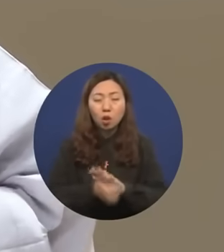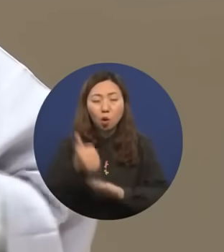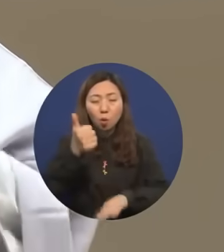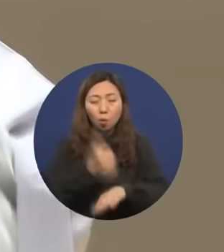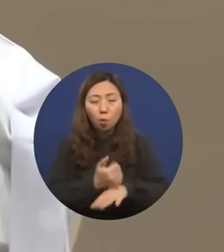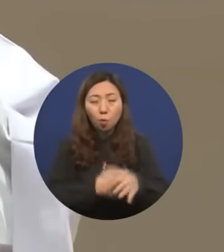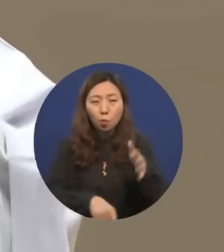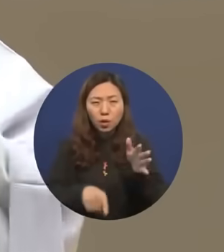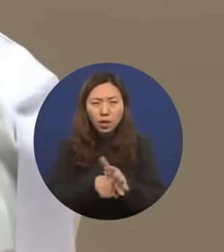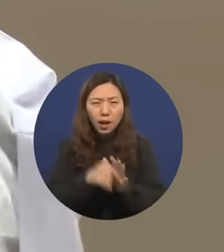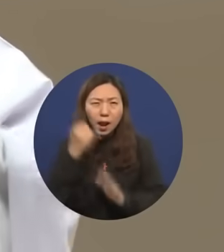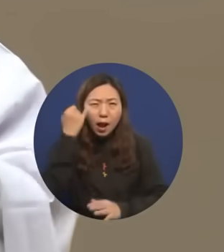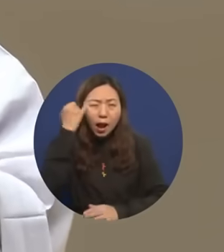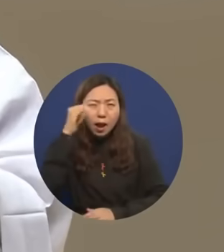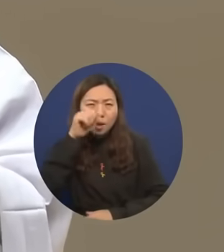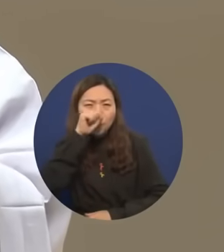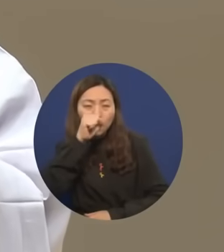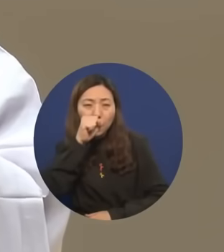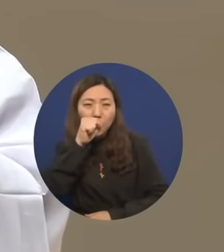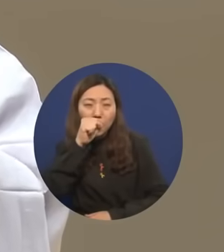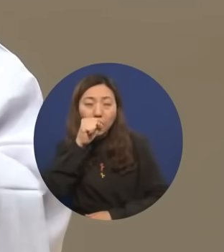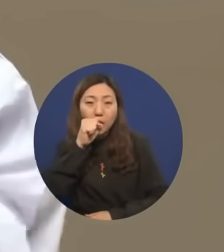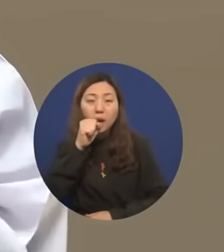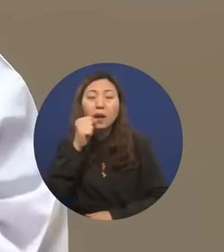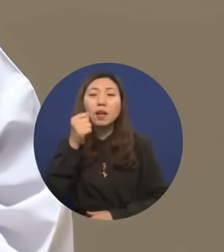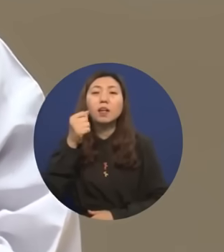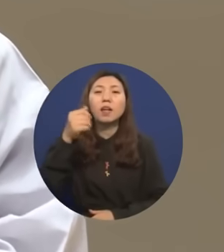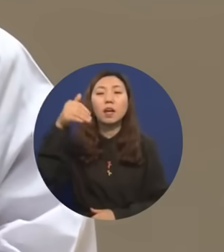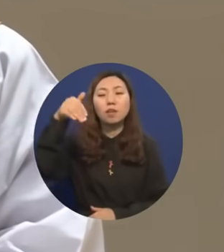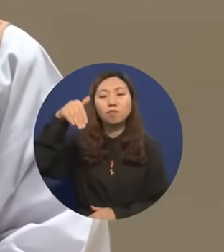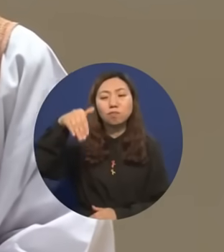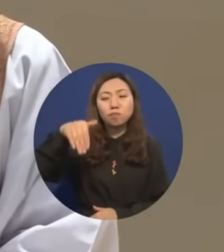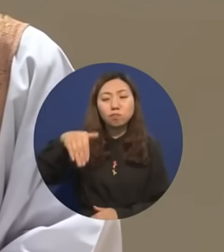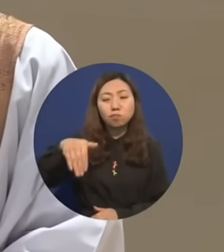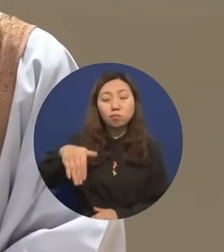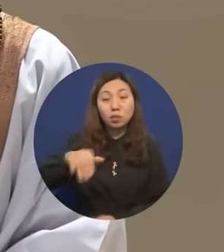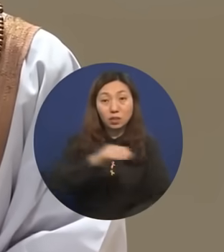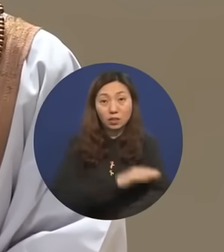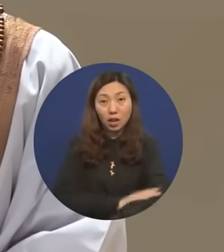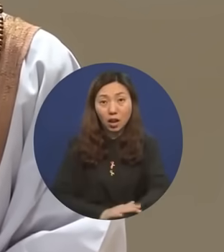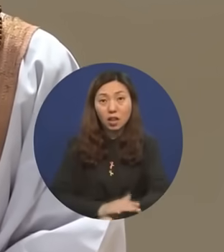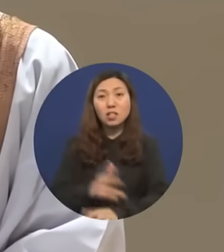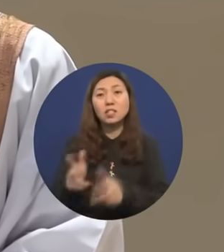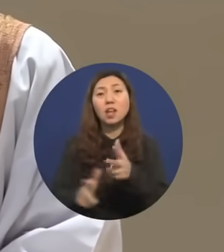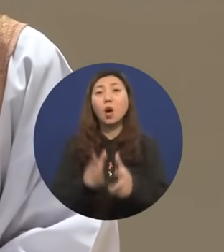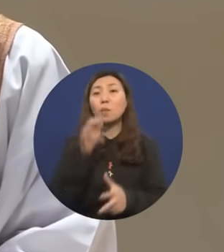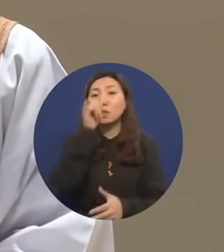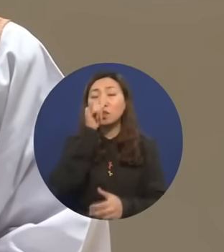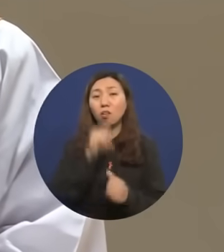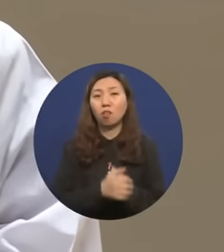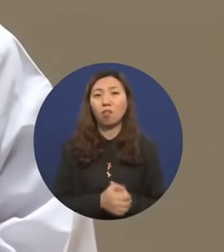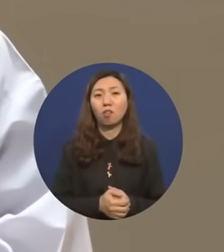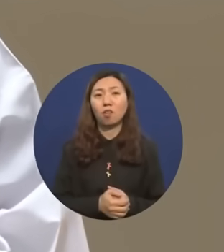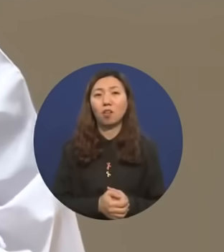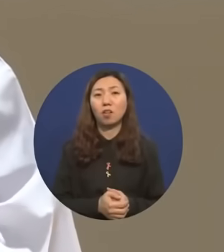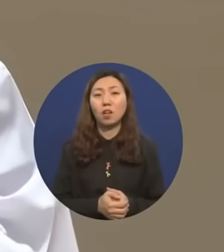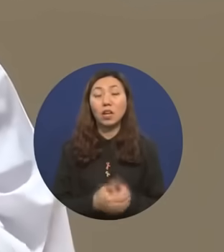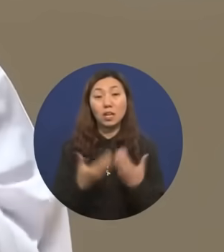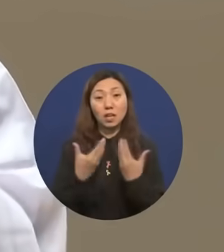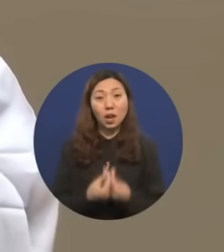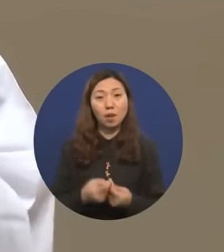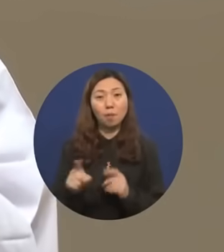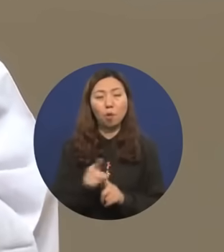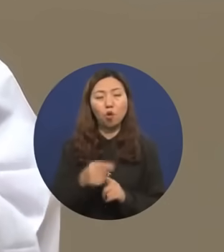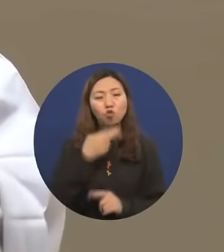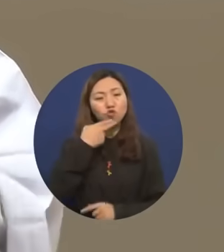찾으려면 경기 하강 국면에 잘 되는 사업이란 게 또 있습니다. 아시겠습니까? 예를 들면